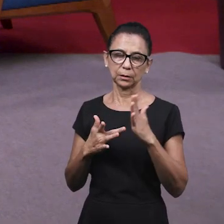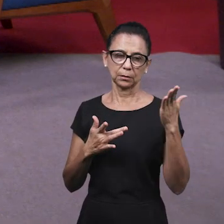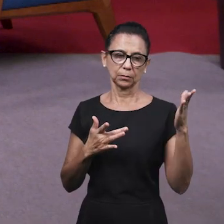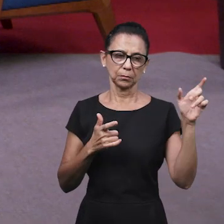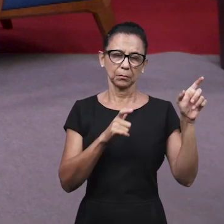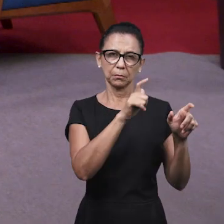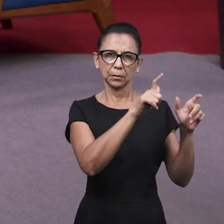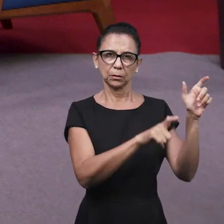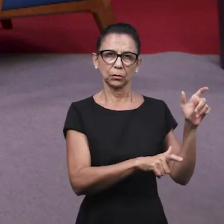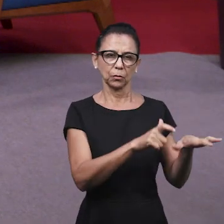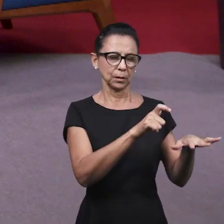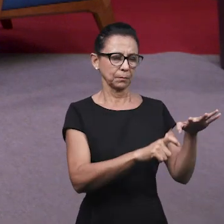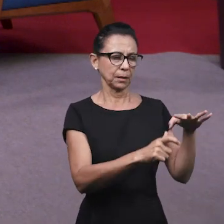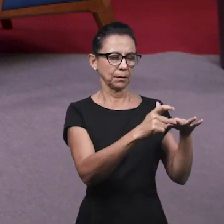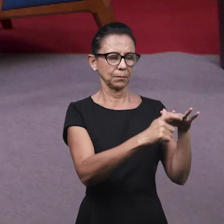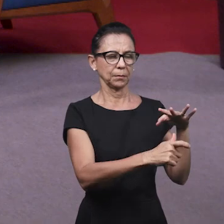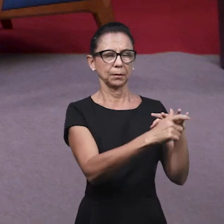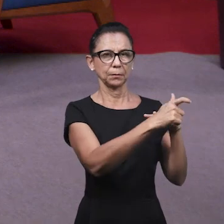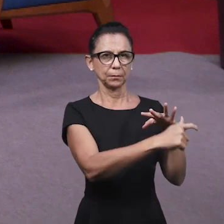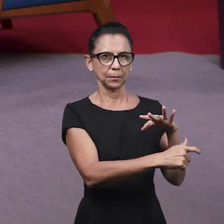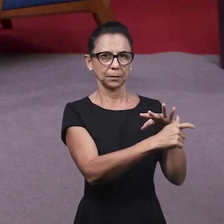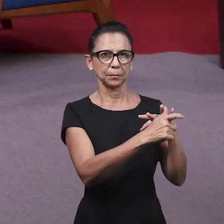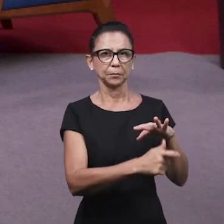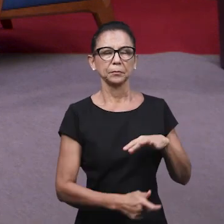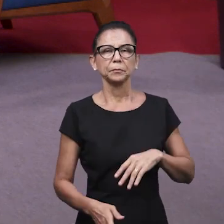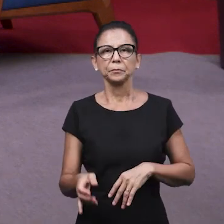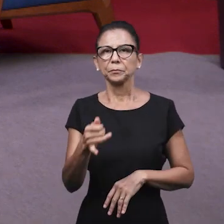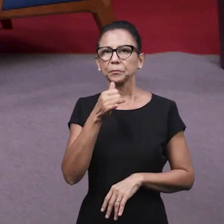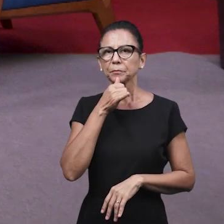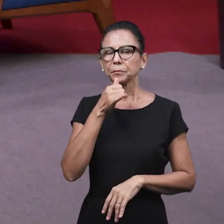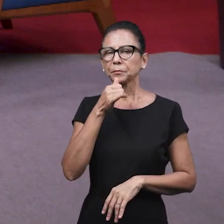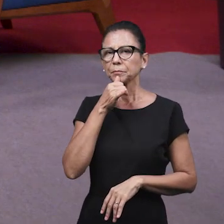c'est l'expérience d'Abraham avec son fils Isaac.